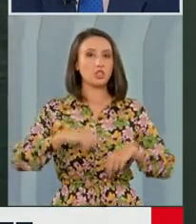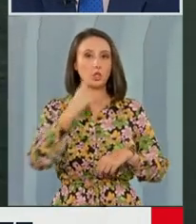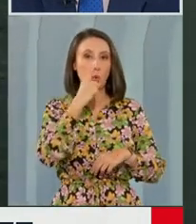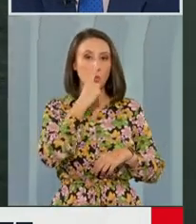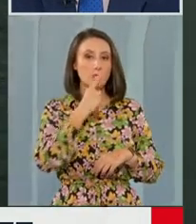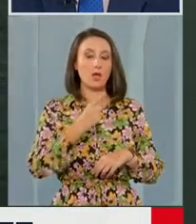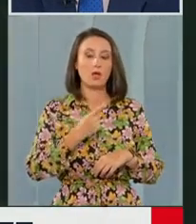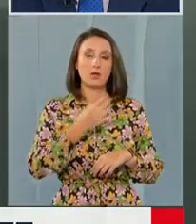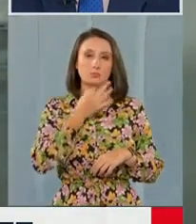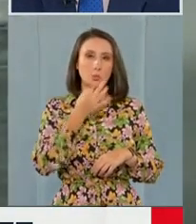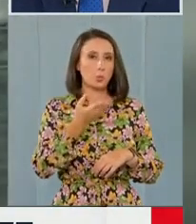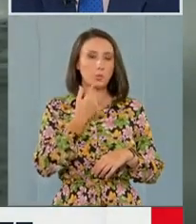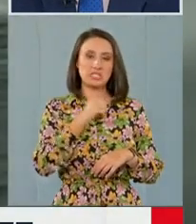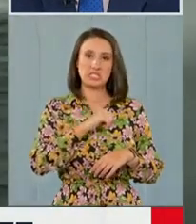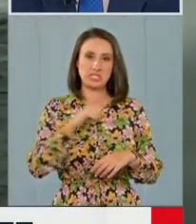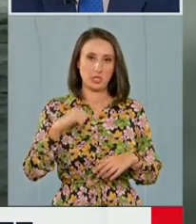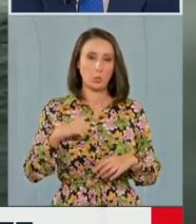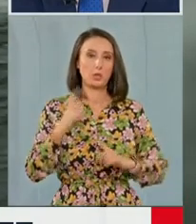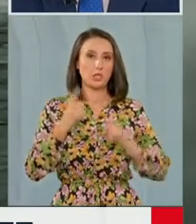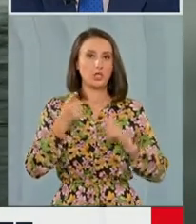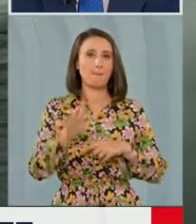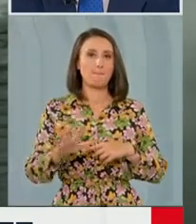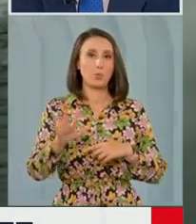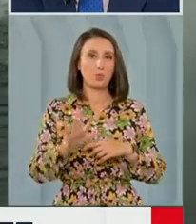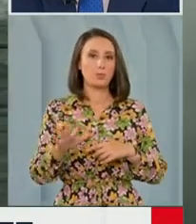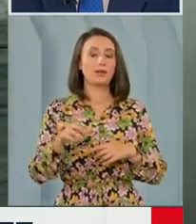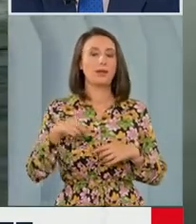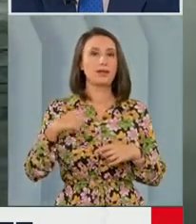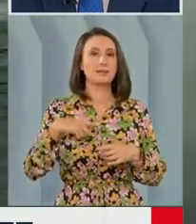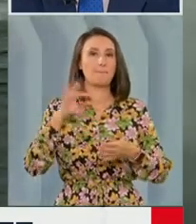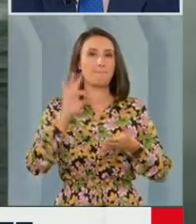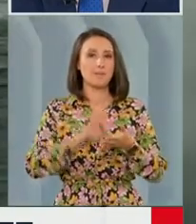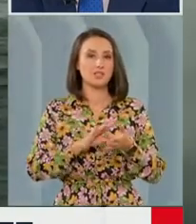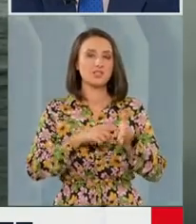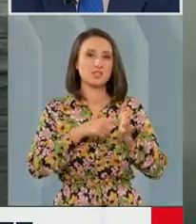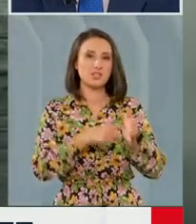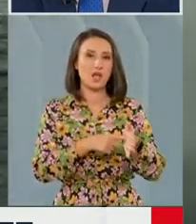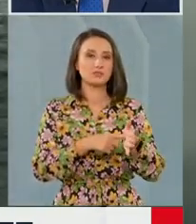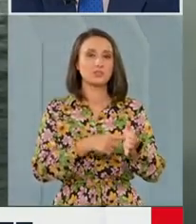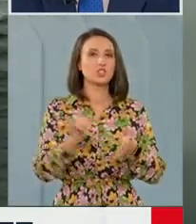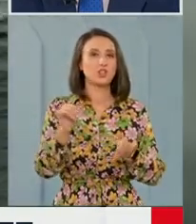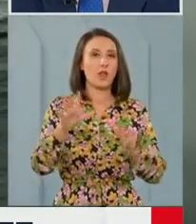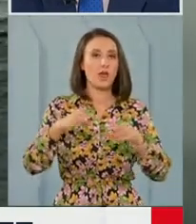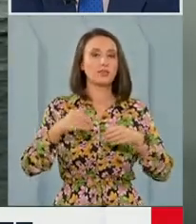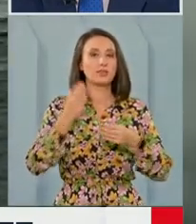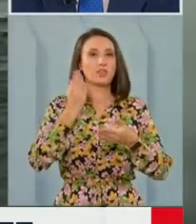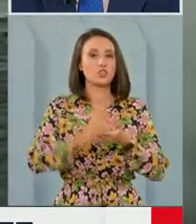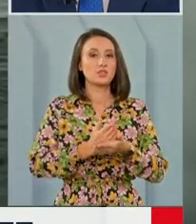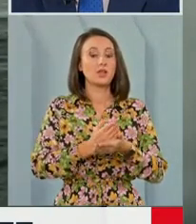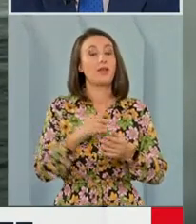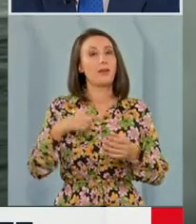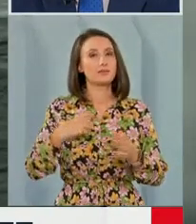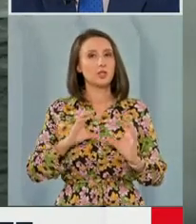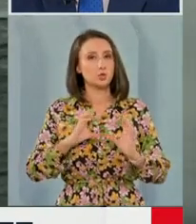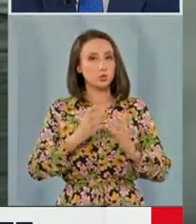mențiunea că el nu este singur, chiar dacă el public este prezentat ca acela care ia deciziile. Există în jurul său